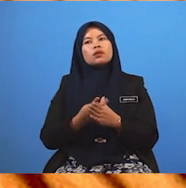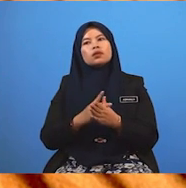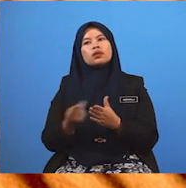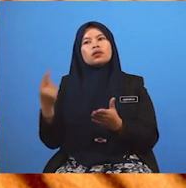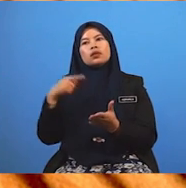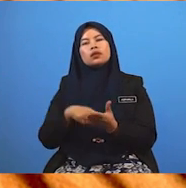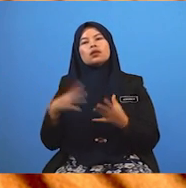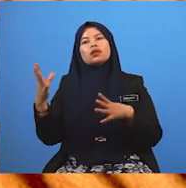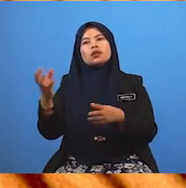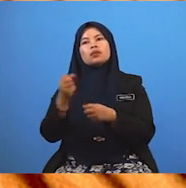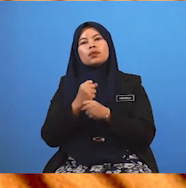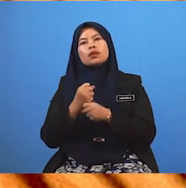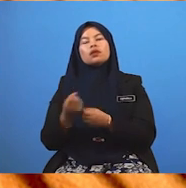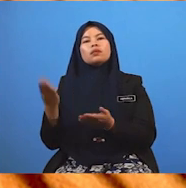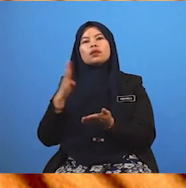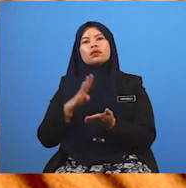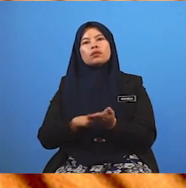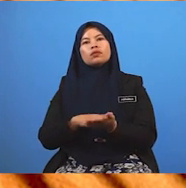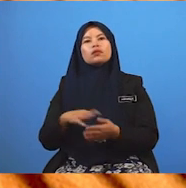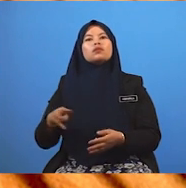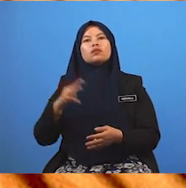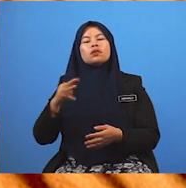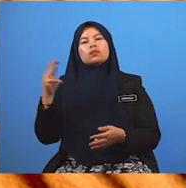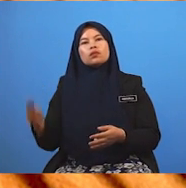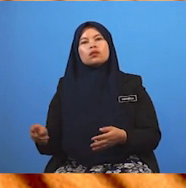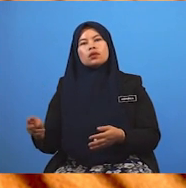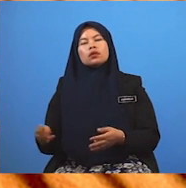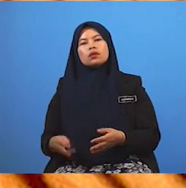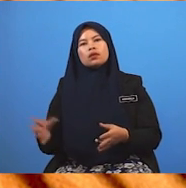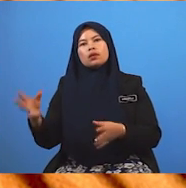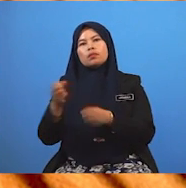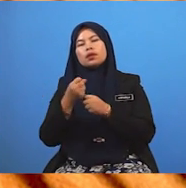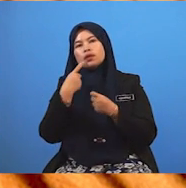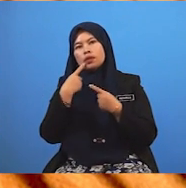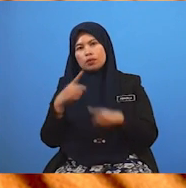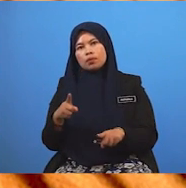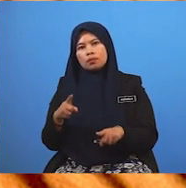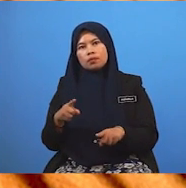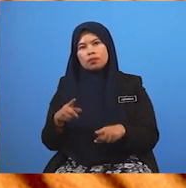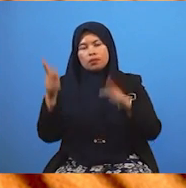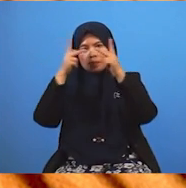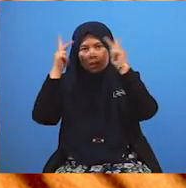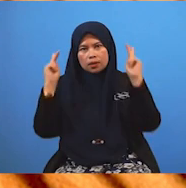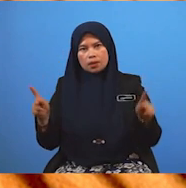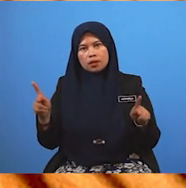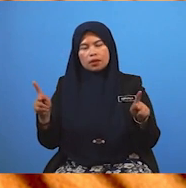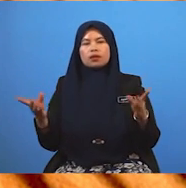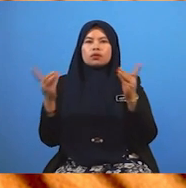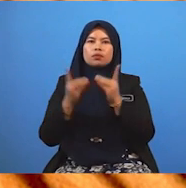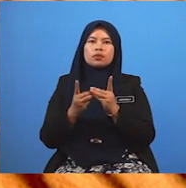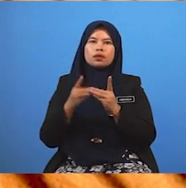perkongsian ini dapat membantu murid-murid menjawab soalan dalam peperiksaan dengan baik. Jumpa lagi